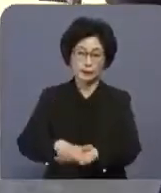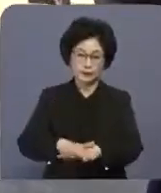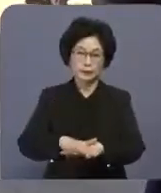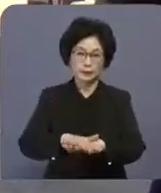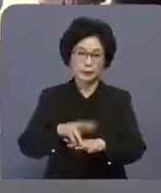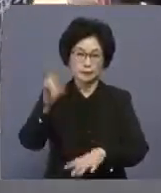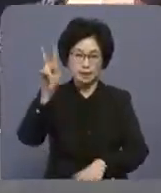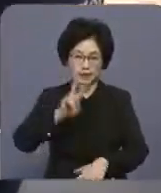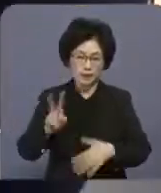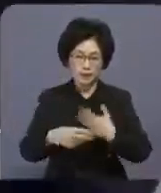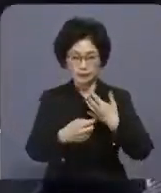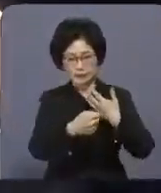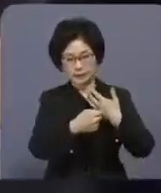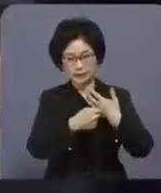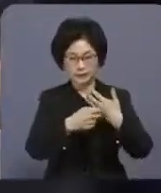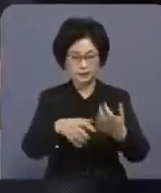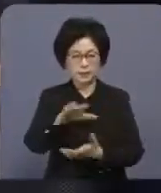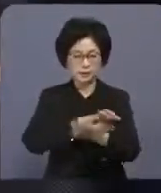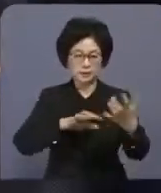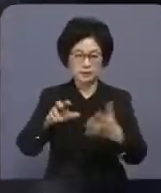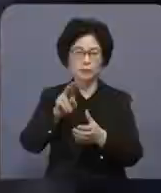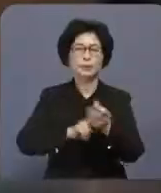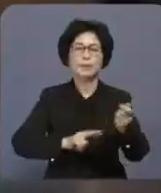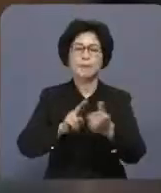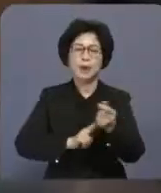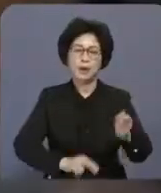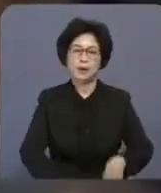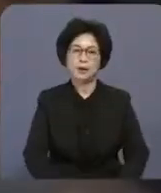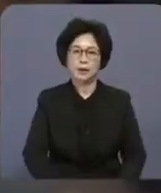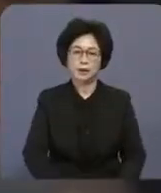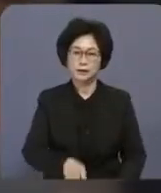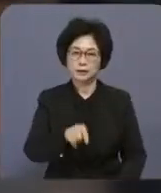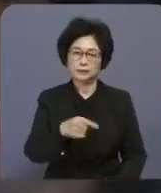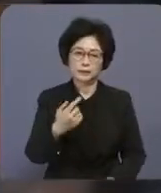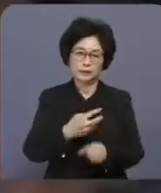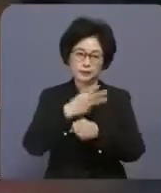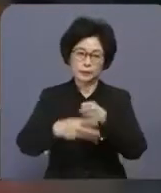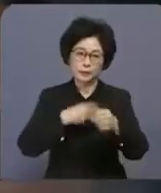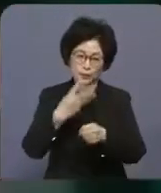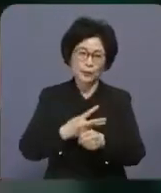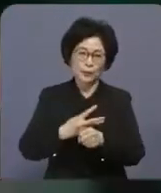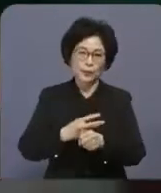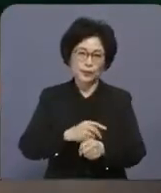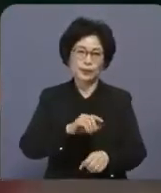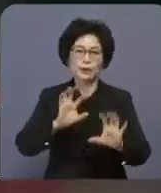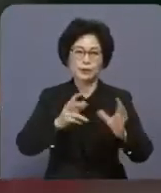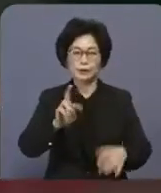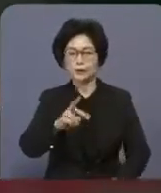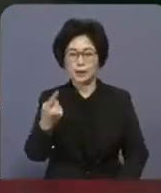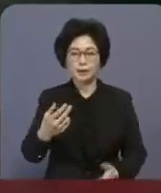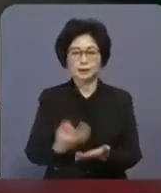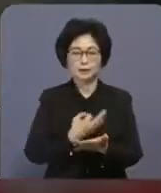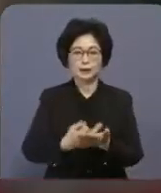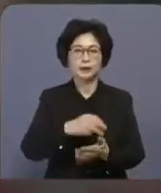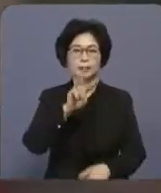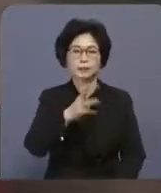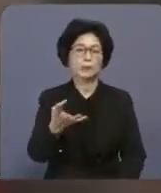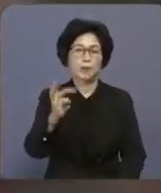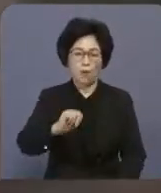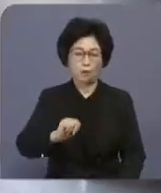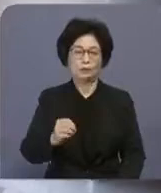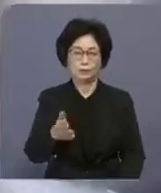새우젓을 국내산과 섞어 시중에 유통 했읍니다 이들이 지난 3년간 원산지 바꿔치기 로 벌어들인 돈은 3억 원에